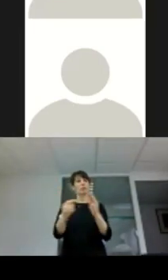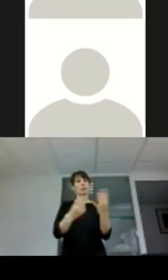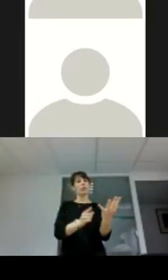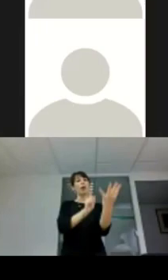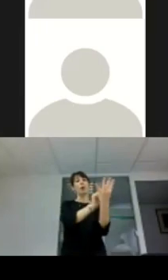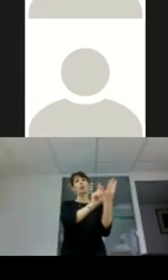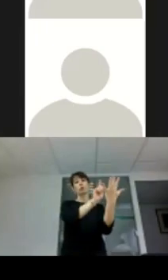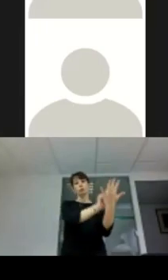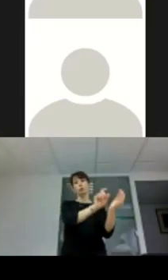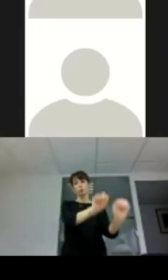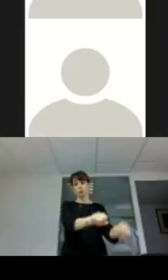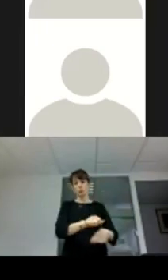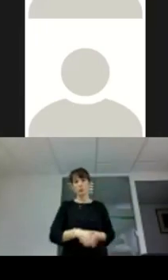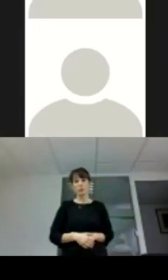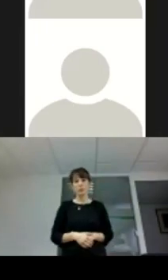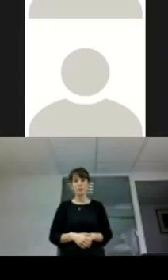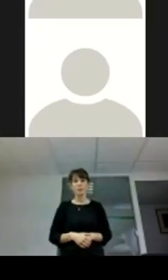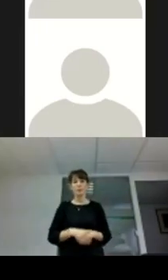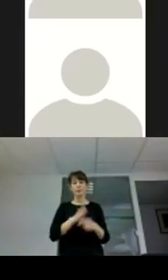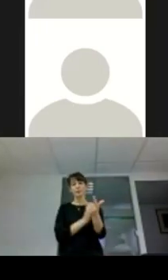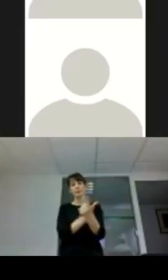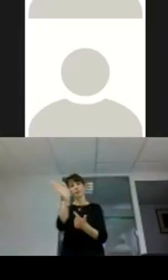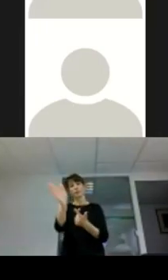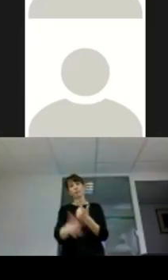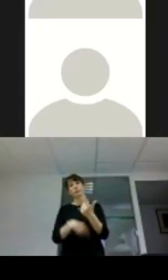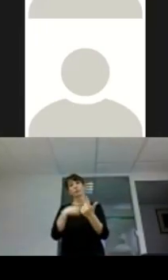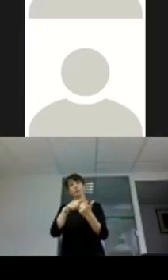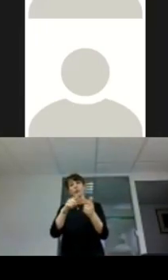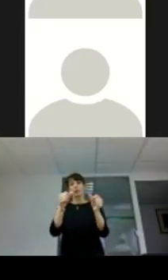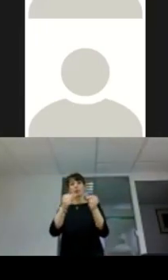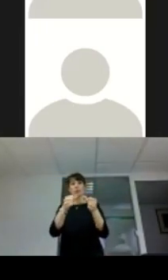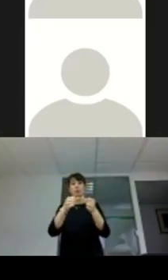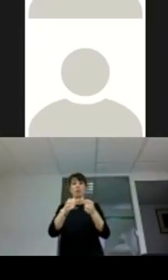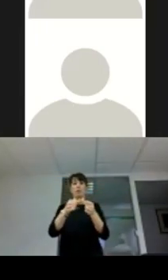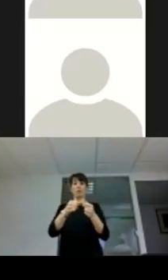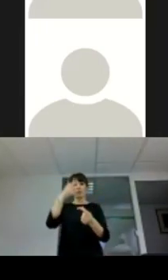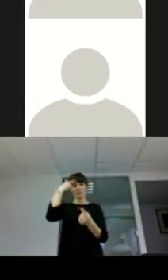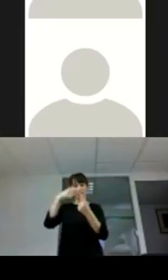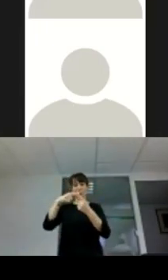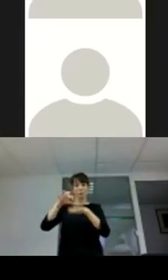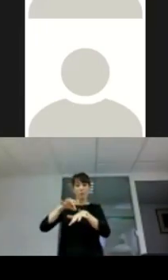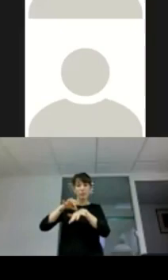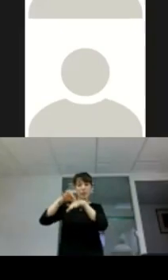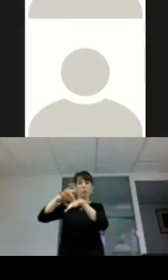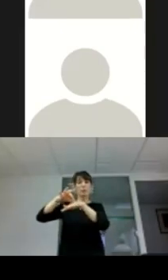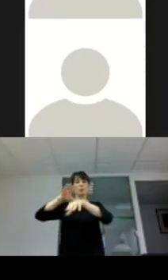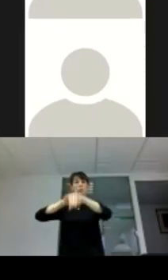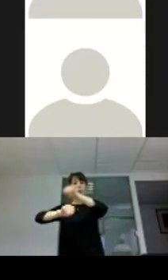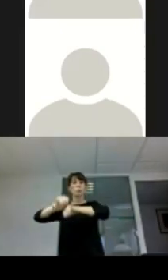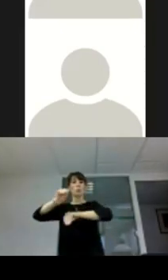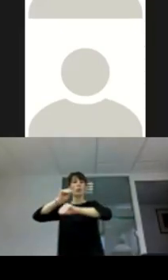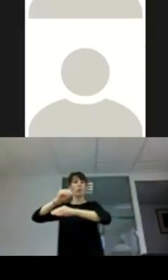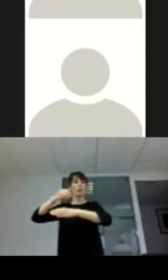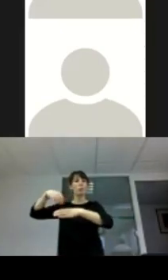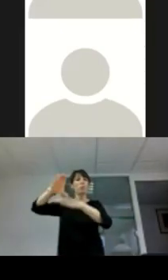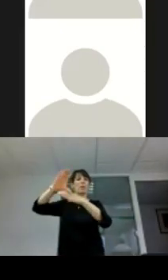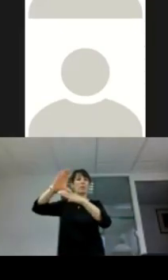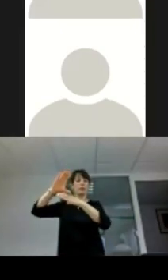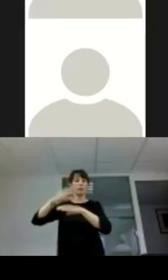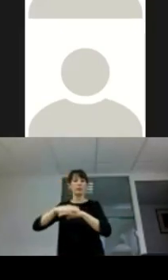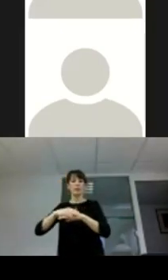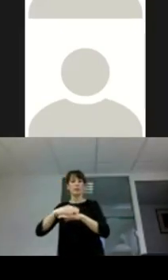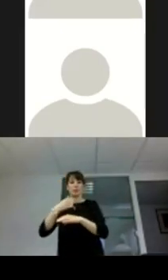qui les suit pour la pathologie. Le deuxième axe développé, c'est l'accompagnement des